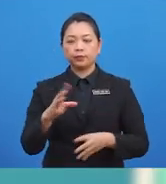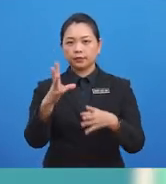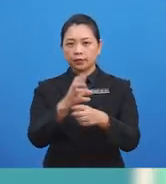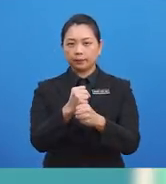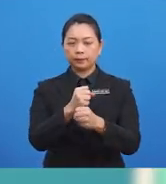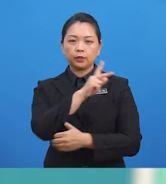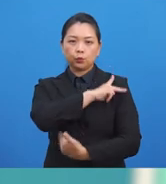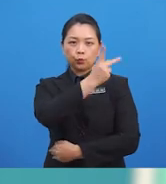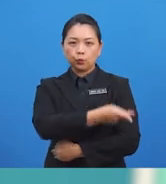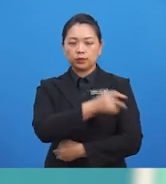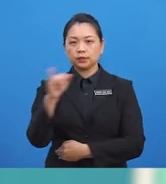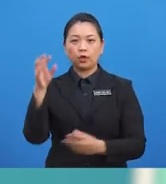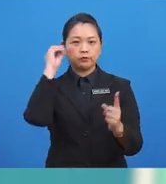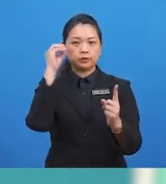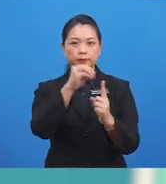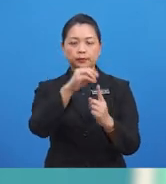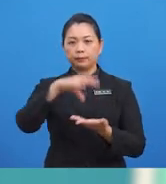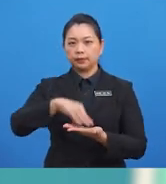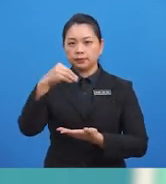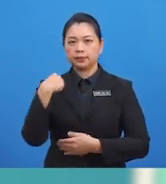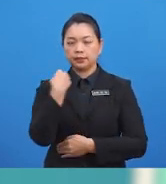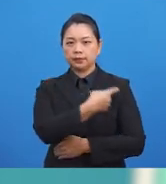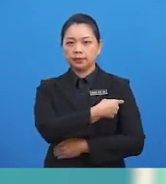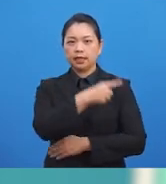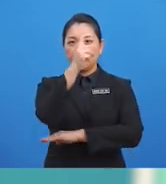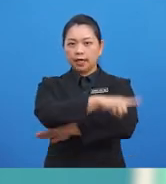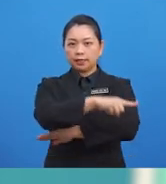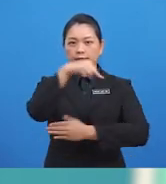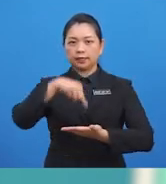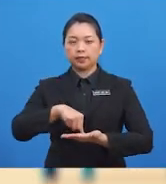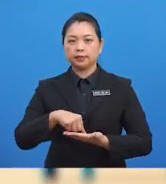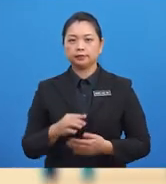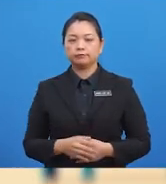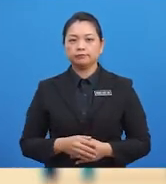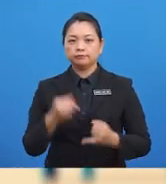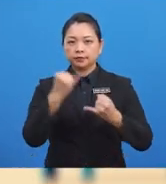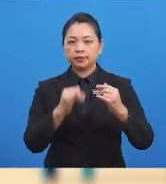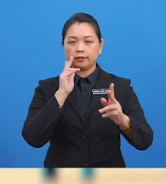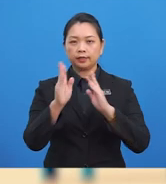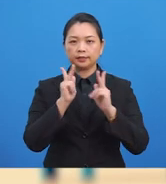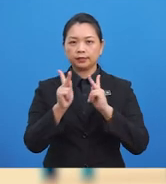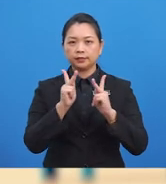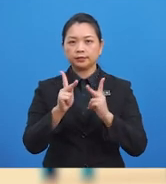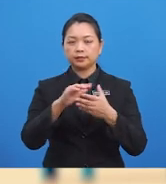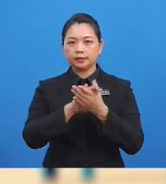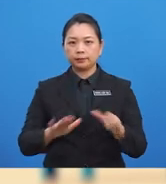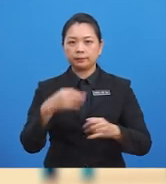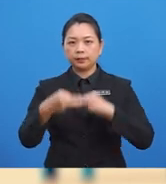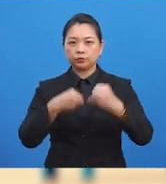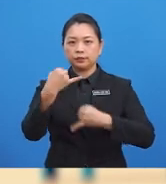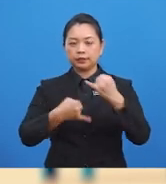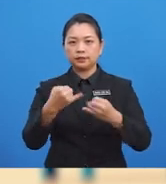murid-murid dapat menguasai objektif pembelajaran kita pada hari ini. Akhir kata, selamat maju